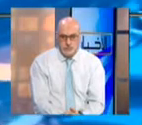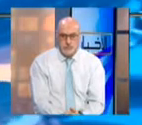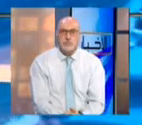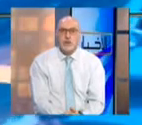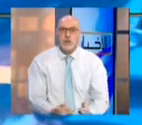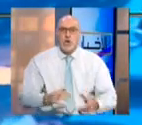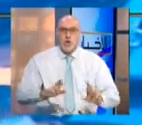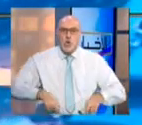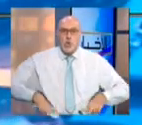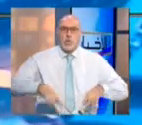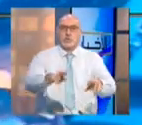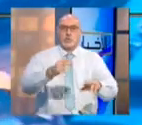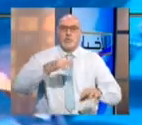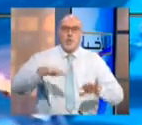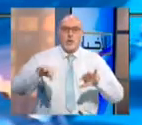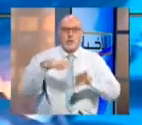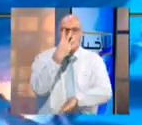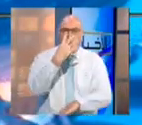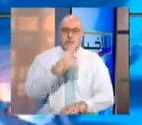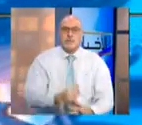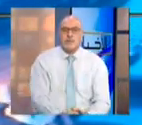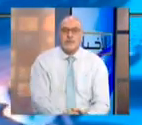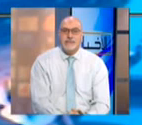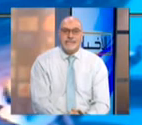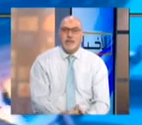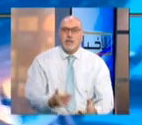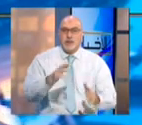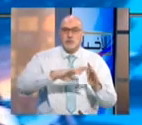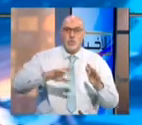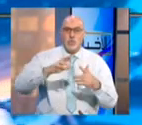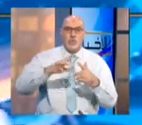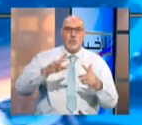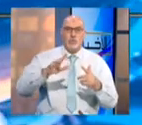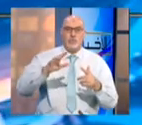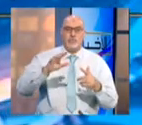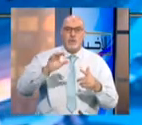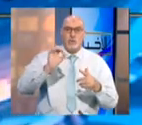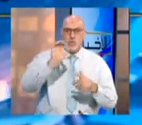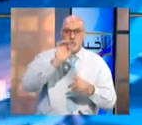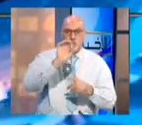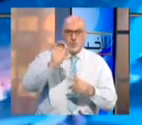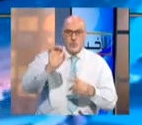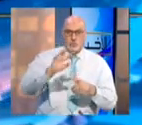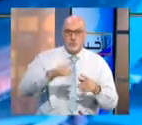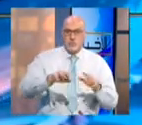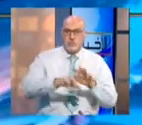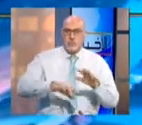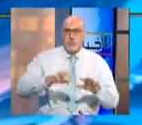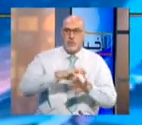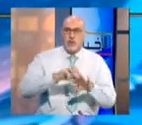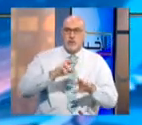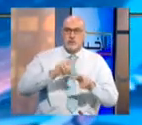والطريق الوطني رقم 14 الذي يربط العديد من ولايات الجهة الغربية خاصة في شطره الذي يمر بإقليم